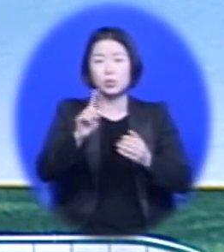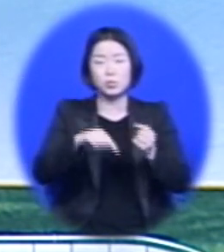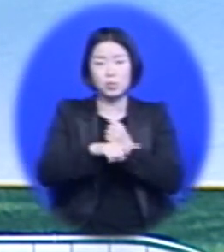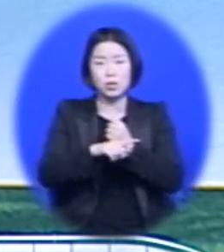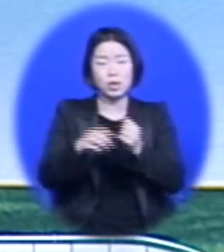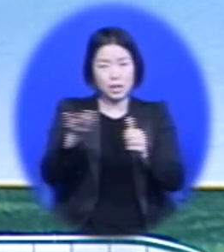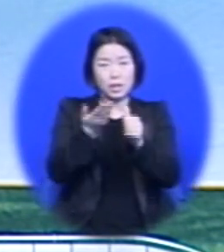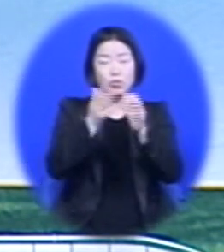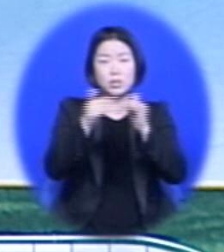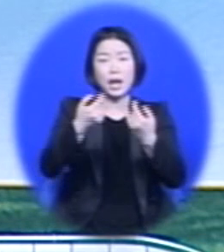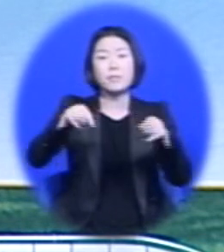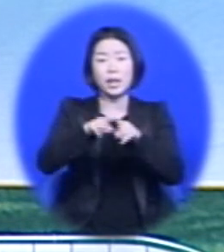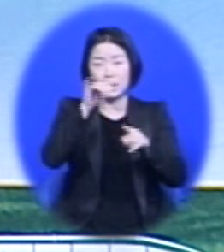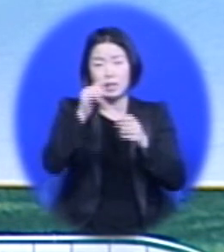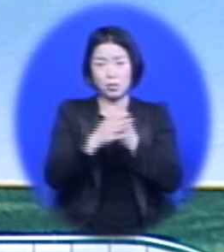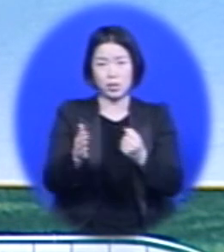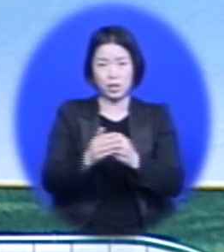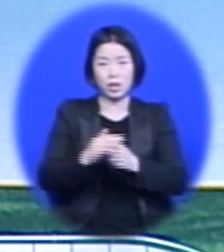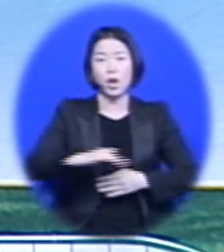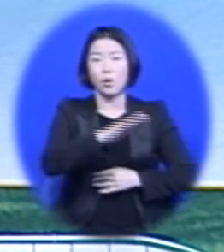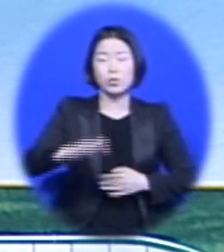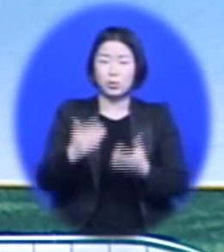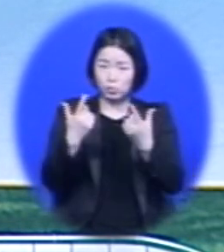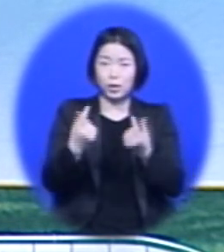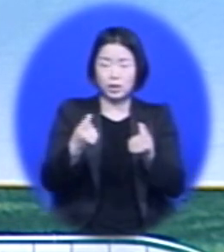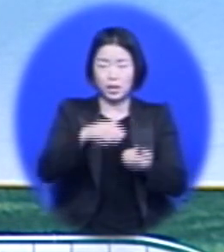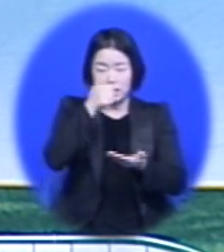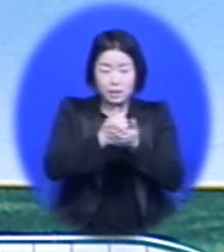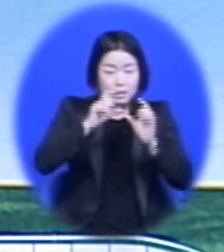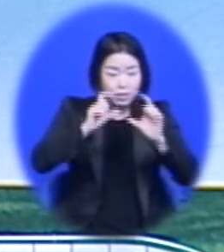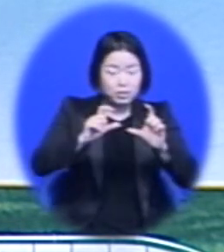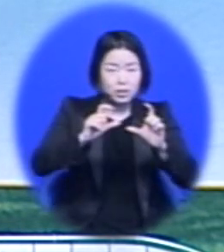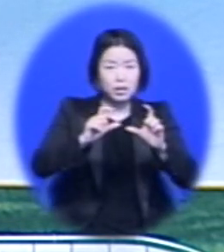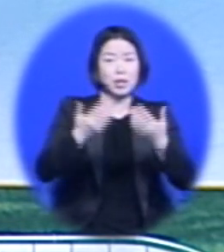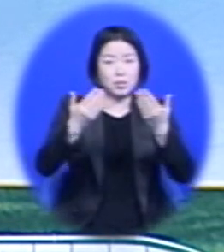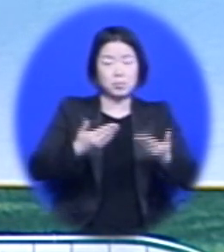우리도 마찬가지입니다. 우리가 정죄받지 않는 은혜를 누리는 것은 우리 안에 오신 성령님